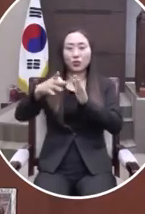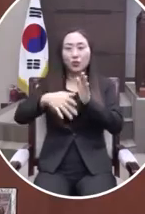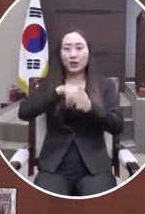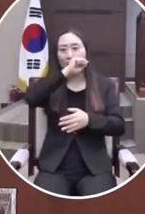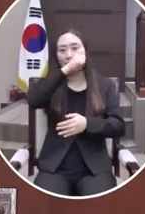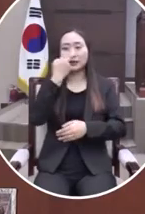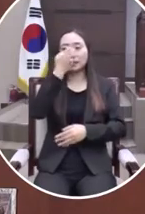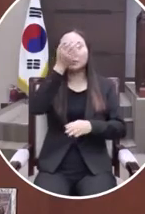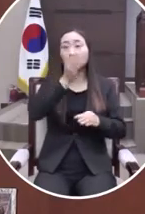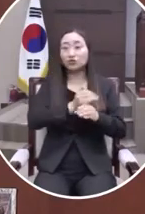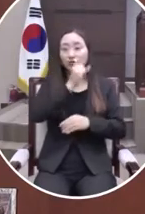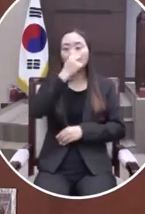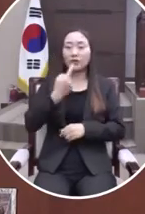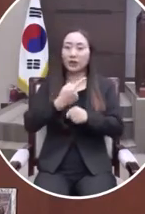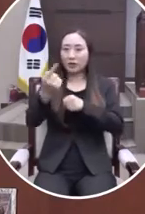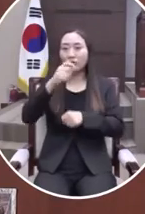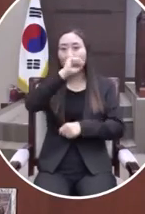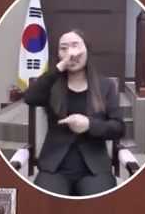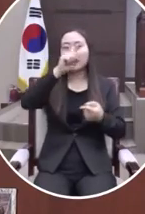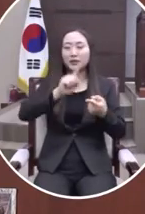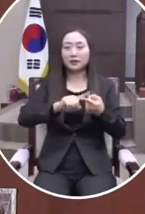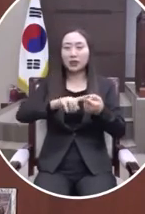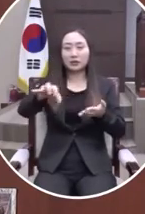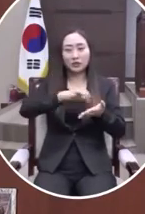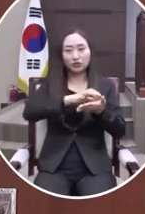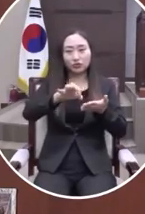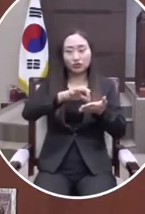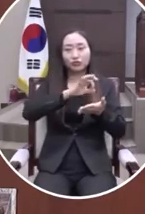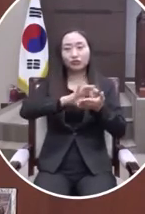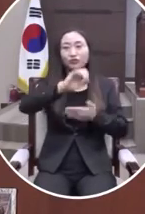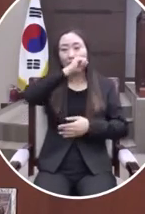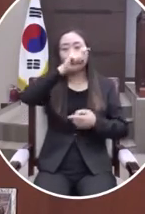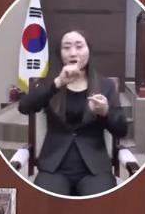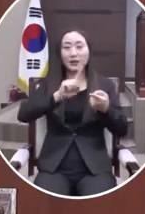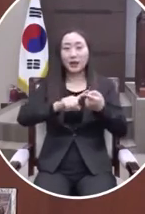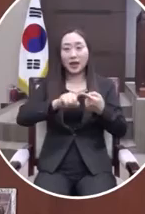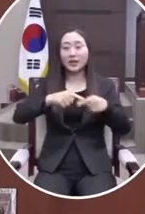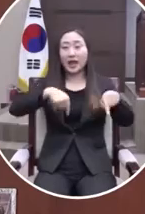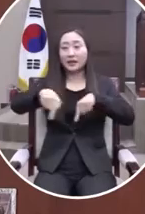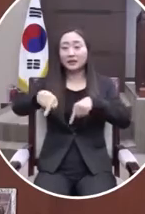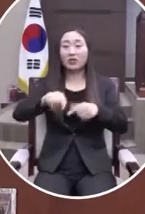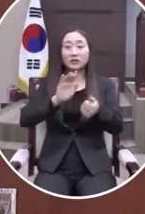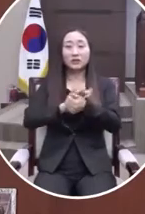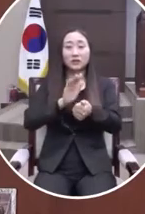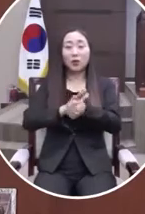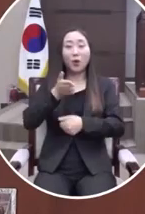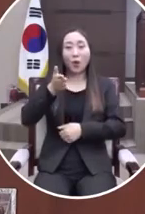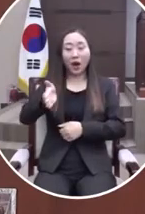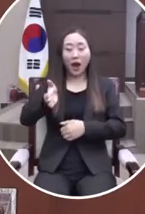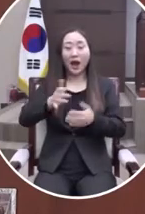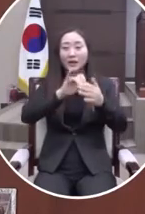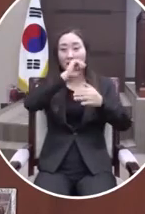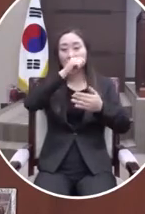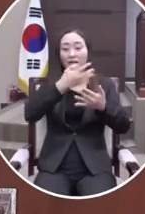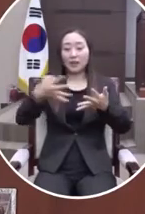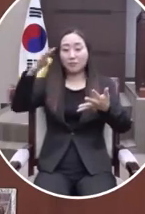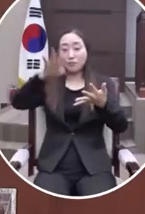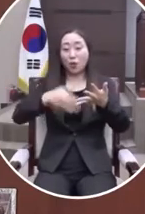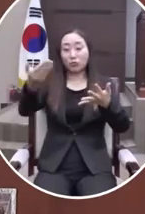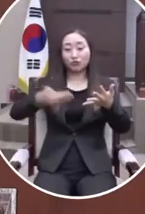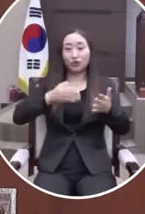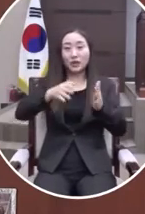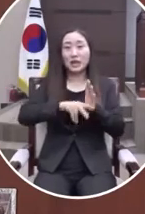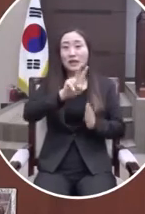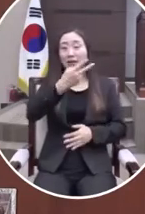있습니다. 22년 세출 예산안 행정지원과 세출 예산 사업설명서